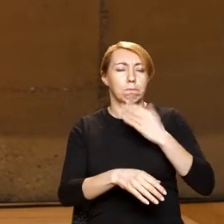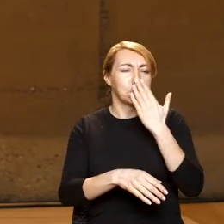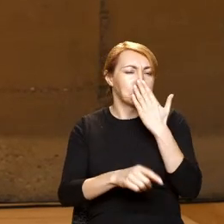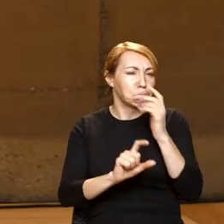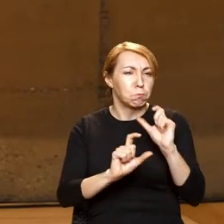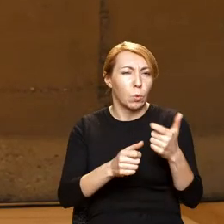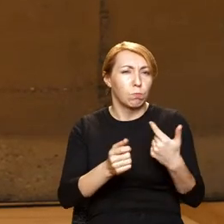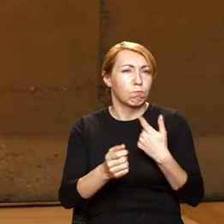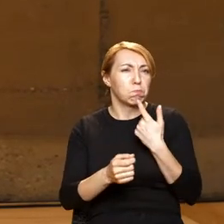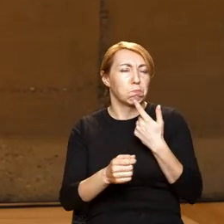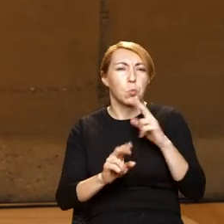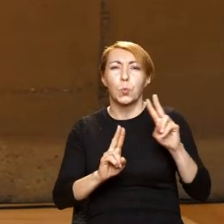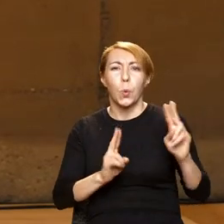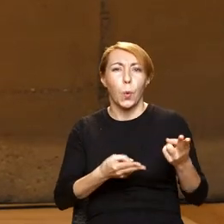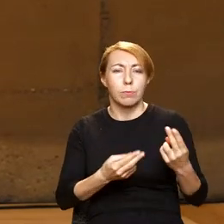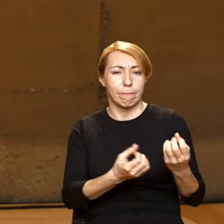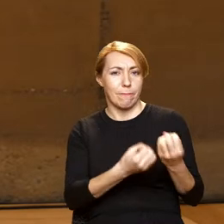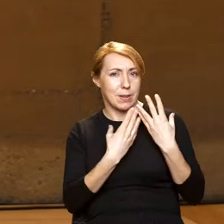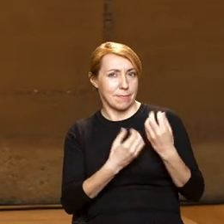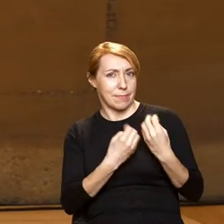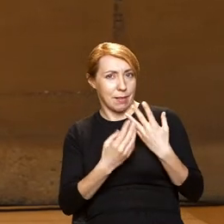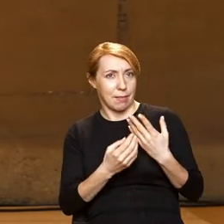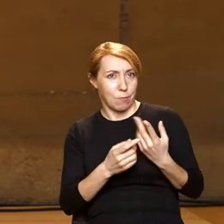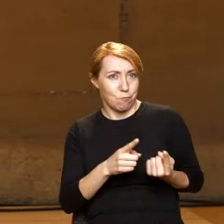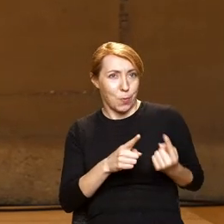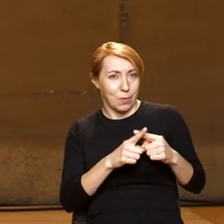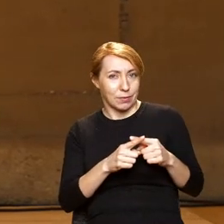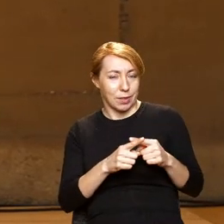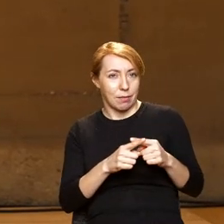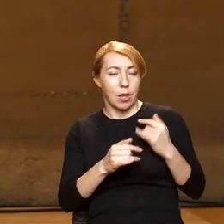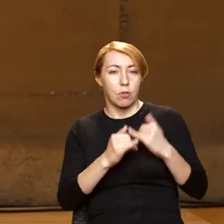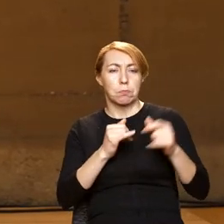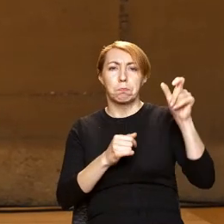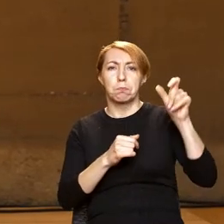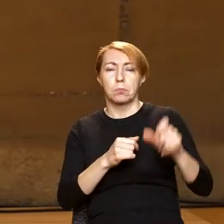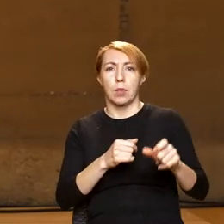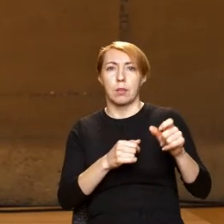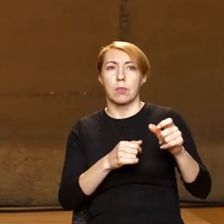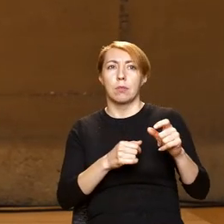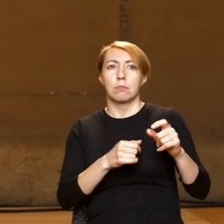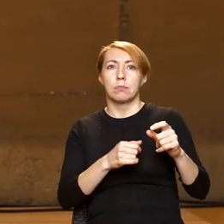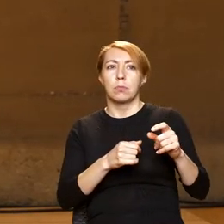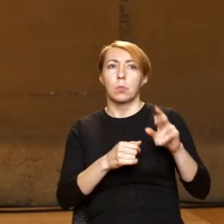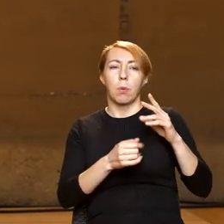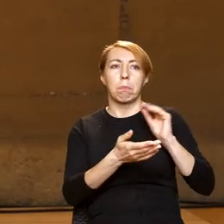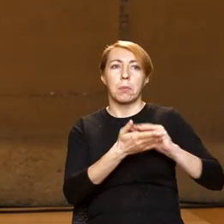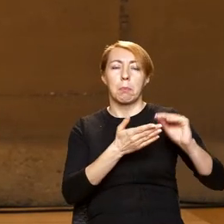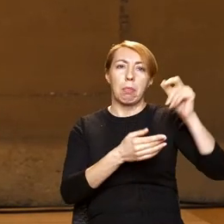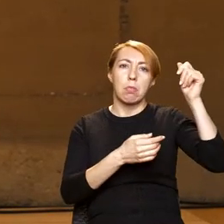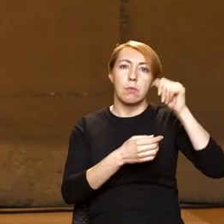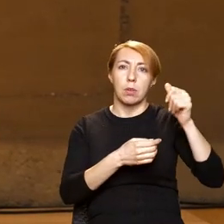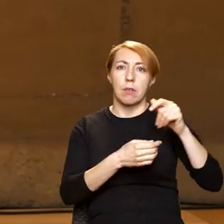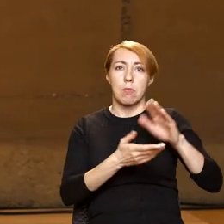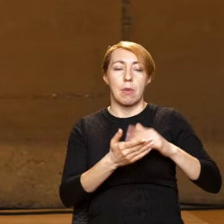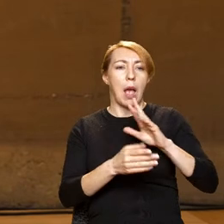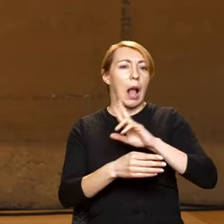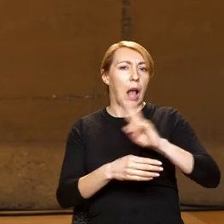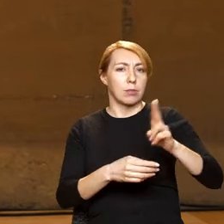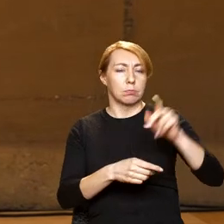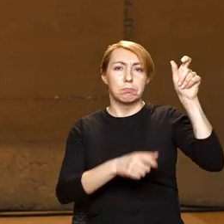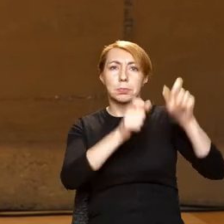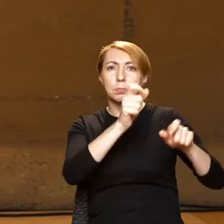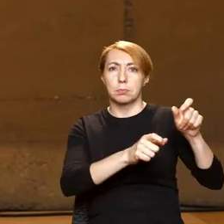co to było za święto, tak? Jeżeli jest wymieniona jakaś postać, to w zasadzie chyba, pani profesor, wszystkie postaci, jakie się